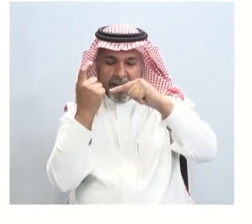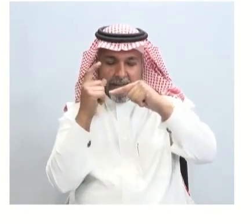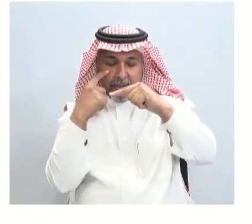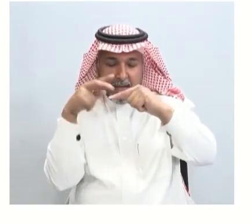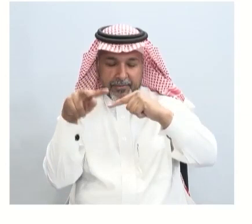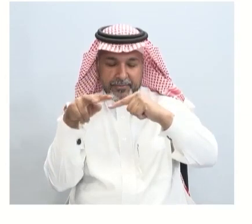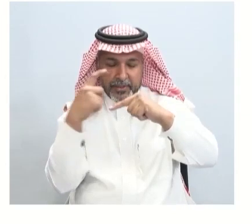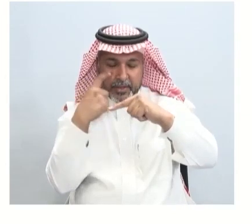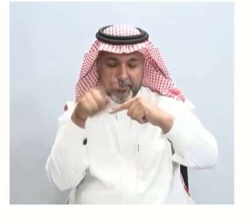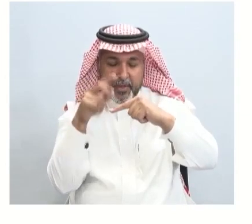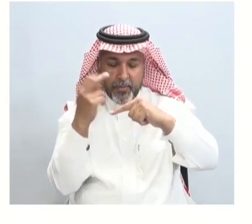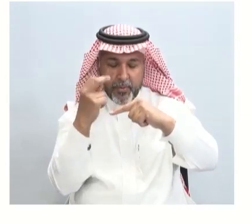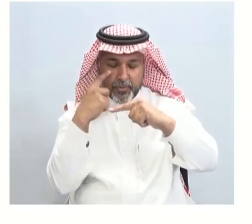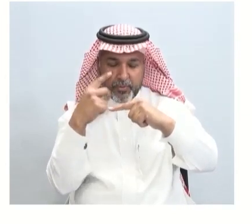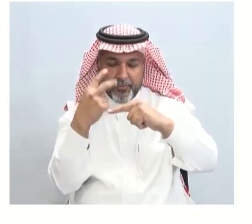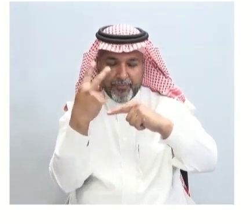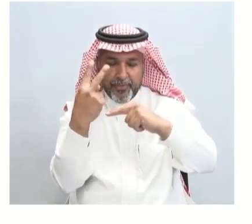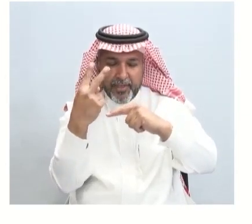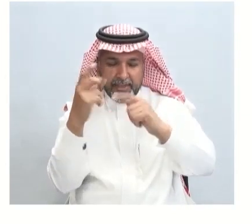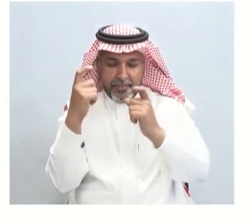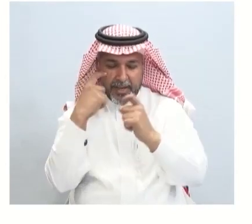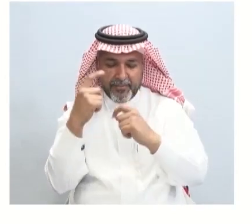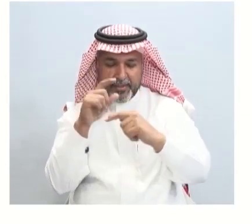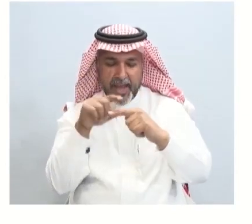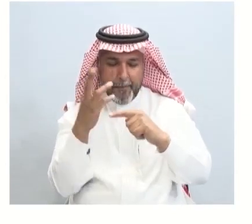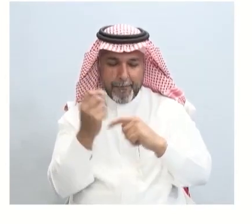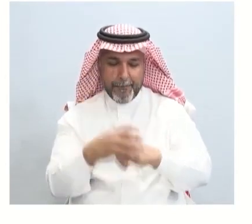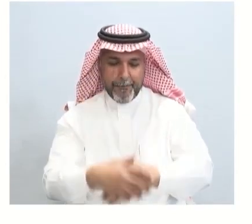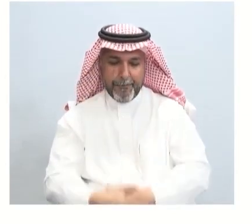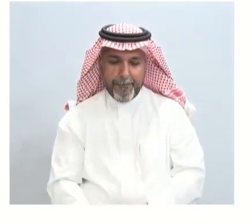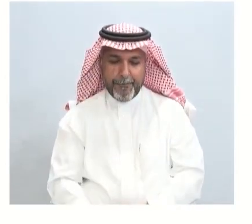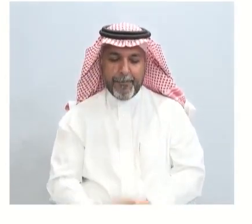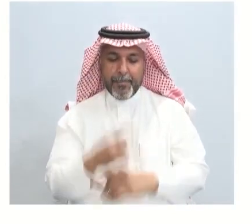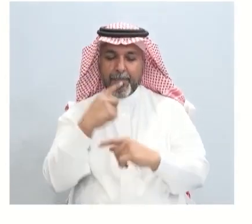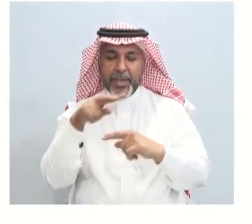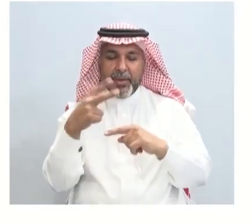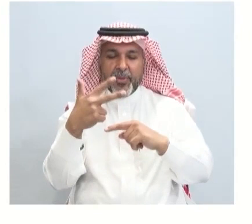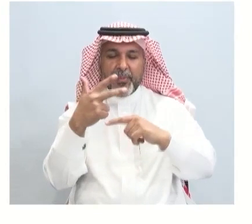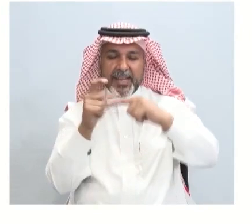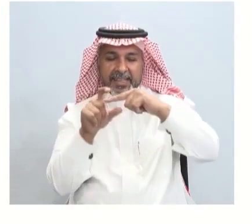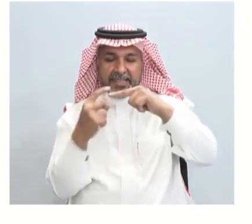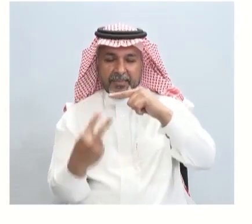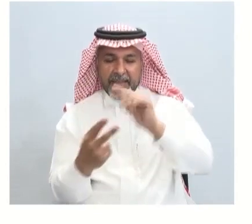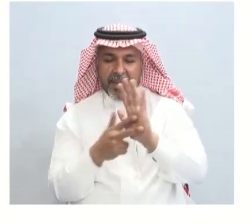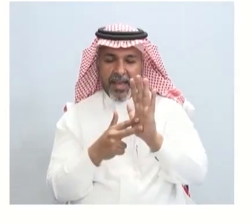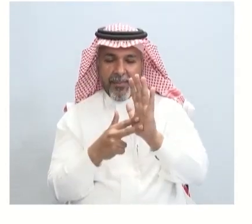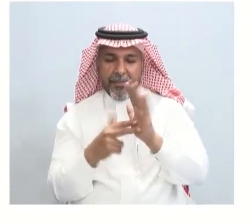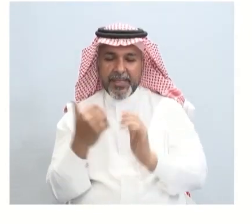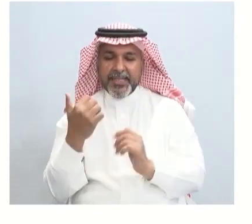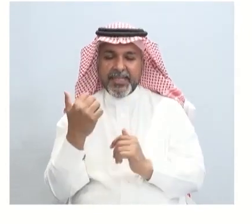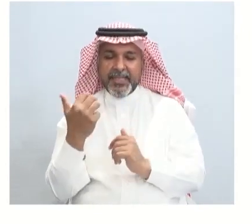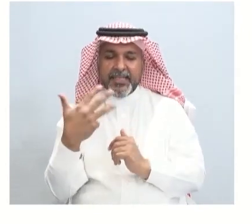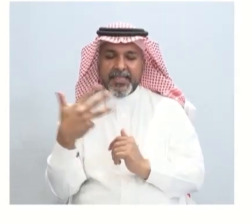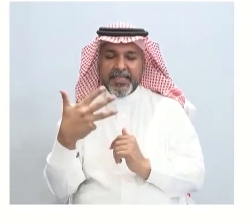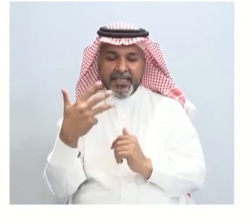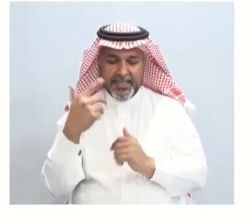حيكون لان كوتان في الاساس حيكون 180 وبقسم على كم على القيمه المطلقه للعدد اين ط طبعا لان اليتا